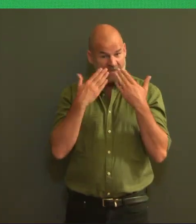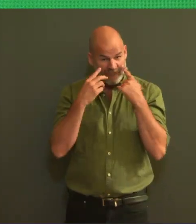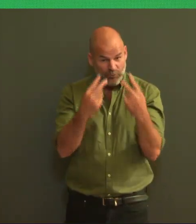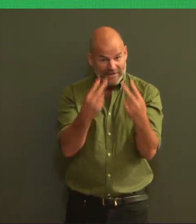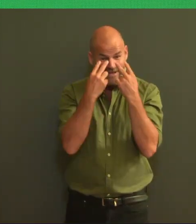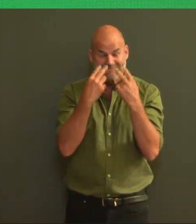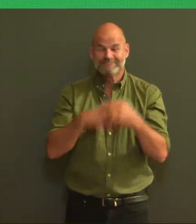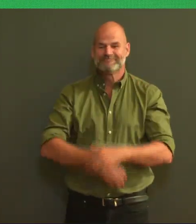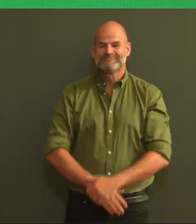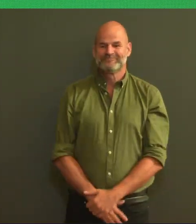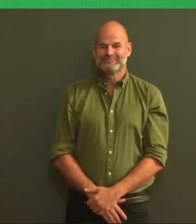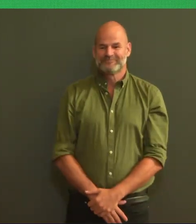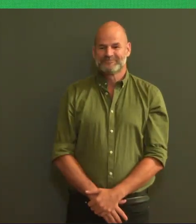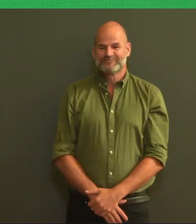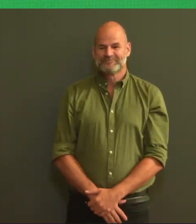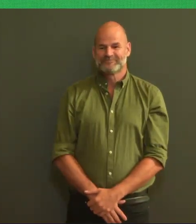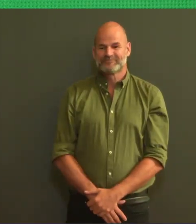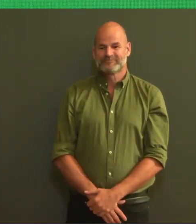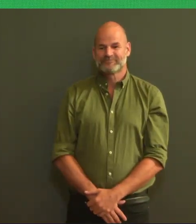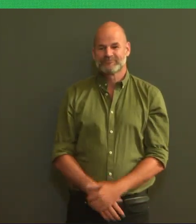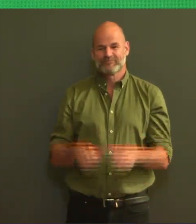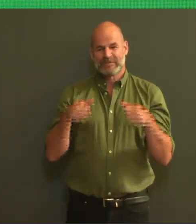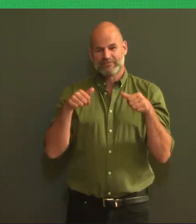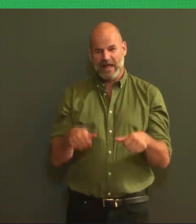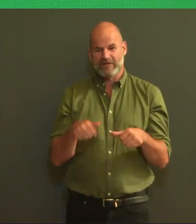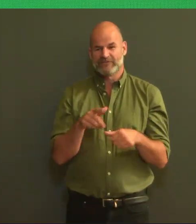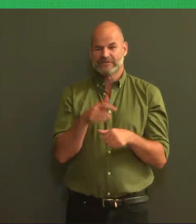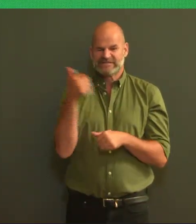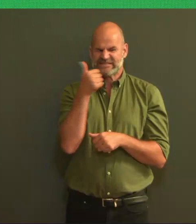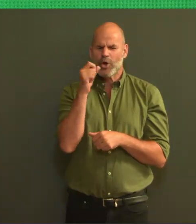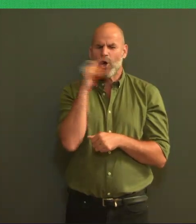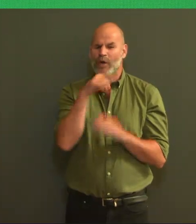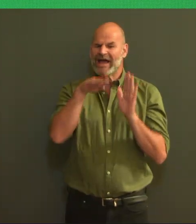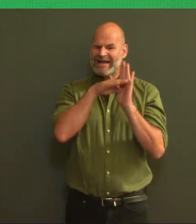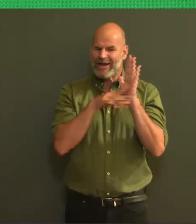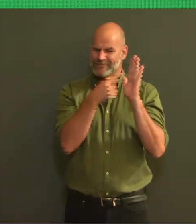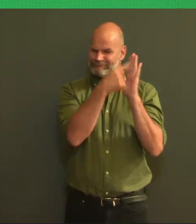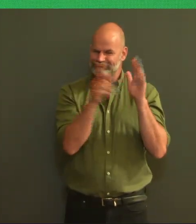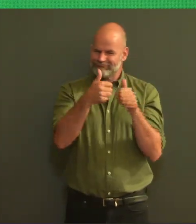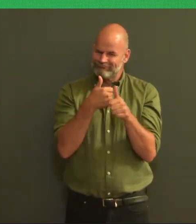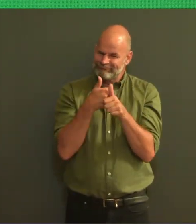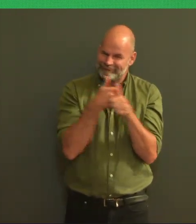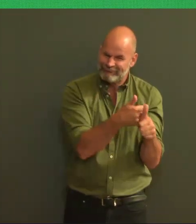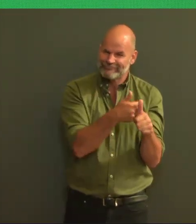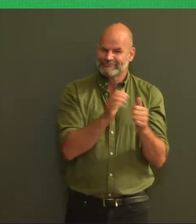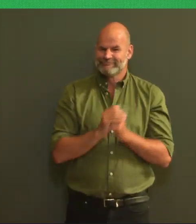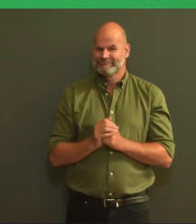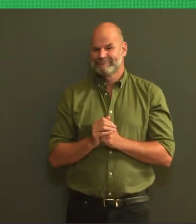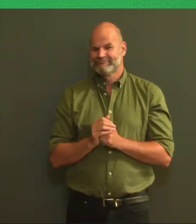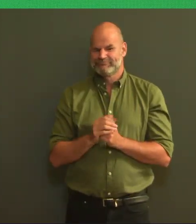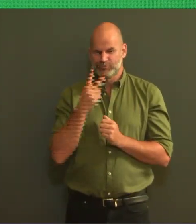vooral de 6 gouden regels respecteren. Pas uw gedrag aan, want het virus is nog niet verdwenen uit onze